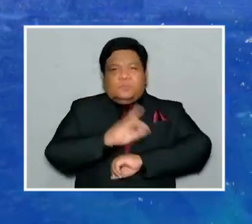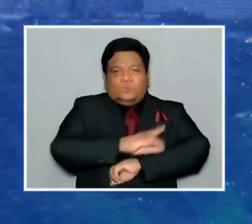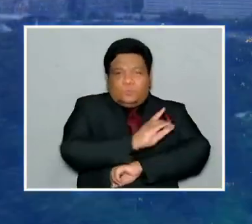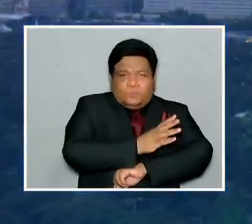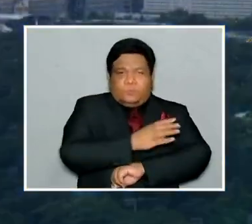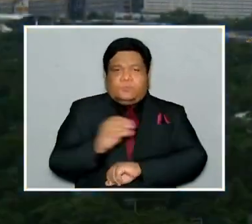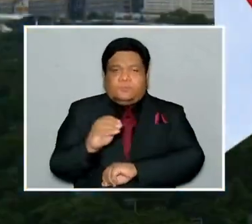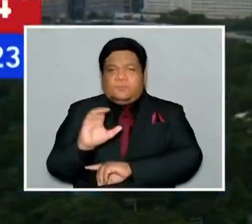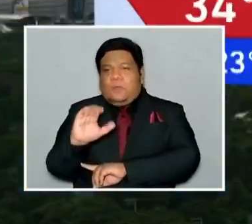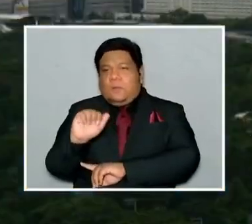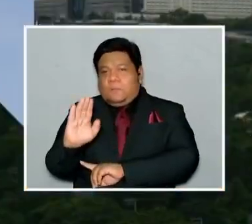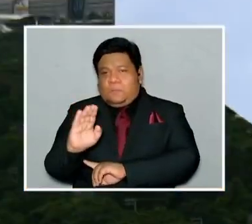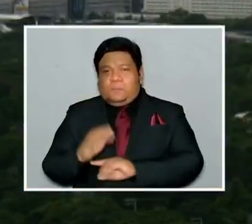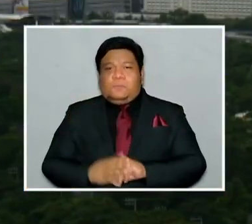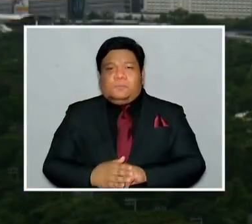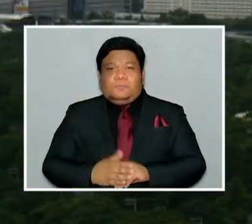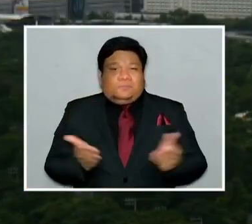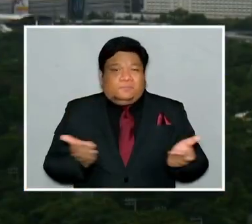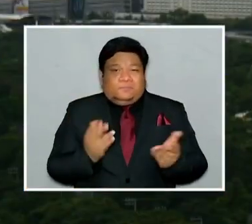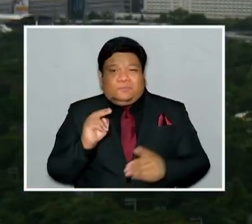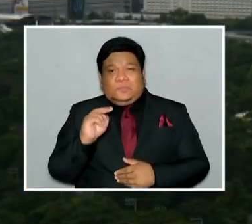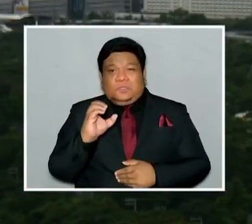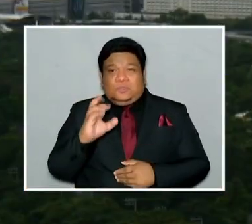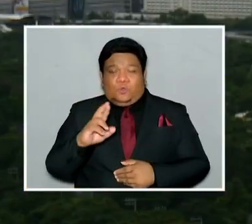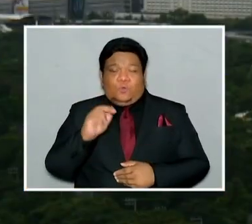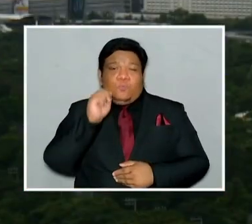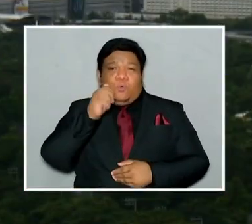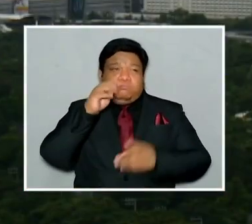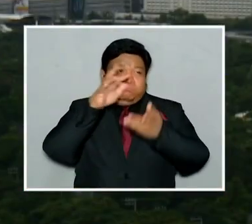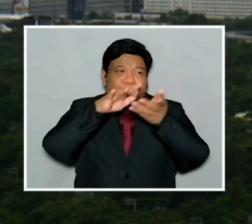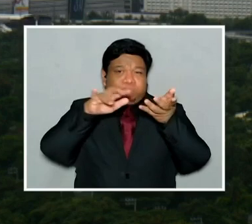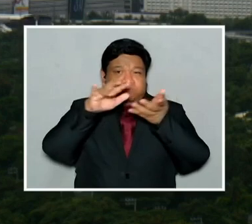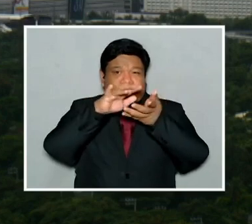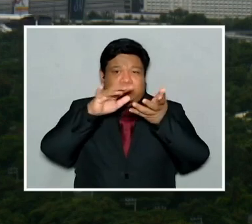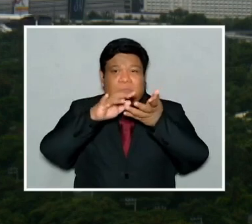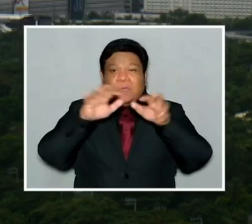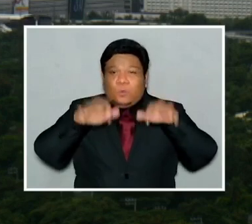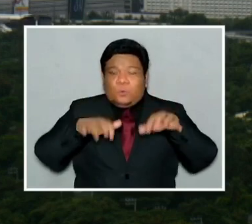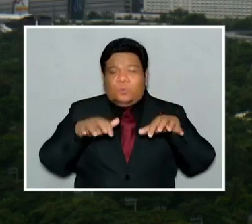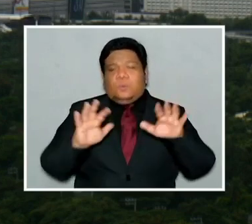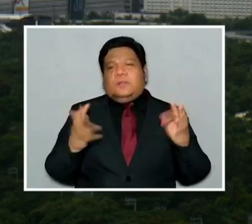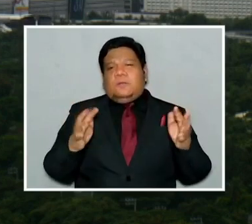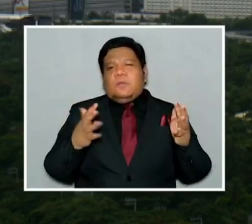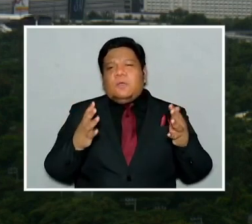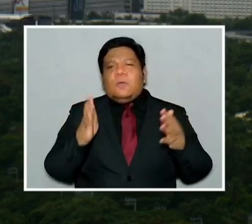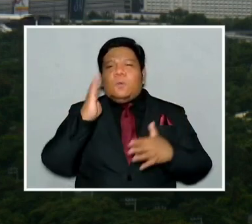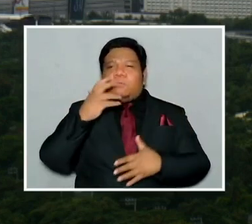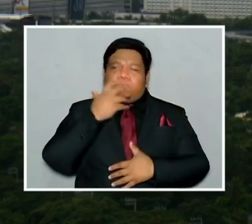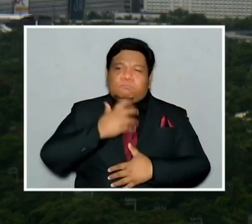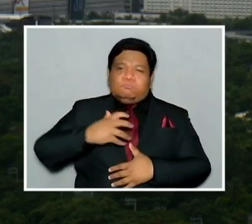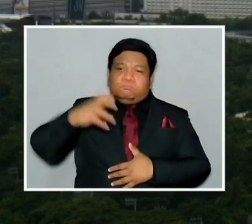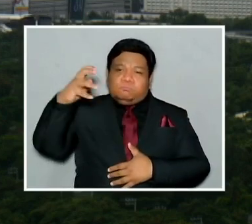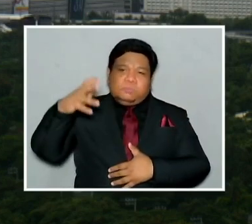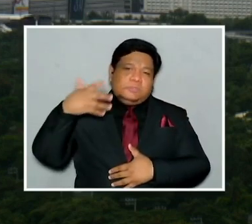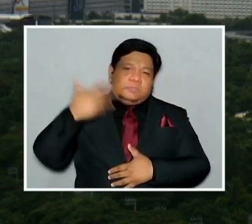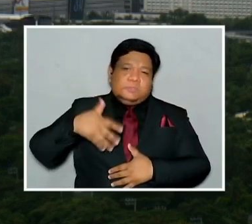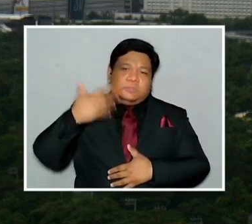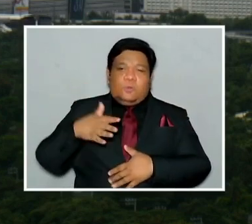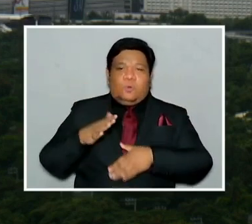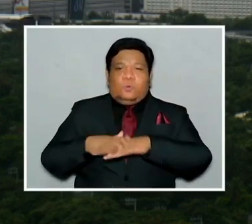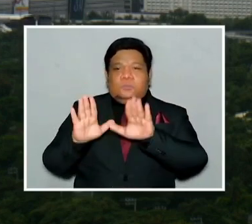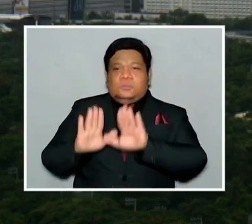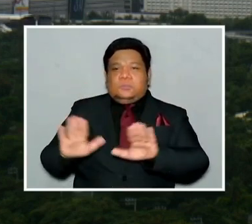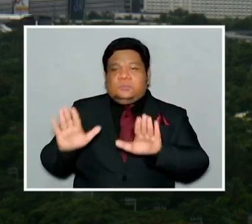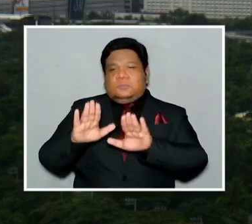dito po sa Metro Manila, medyo maulap bukas pero hindi naman inaasahang uulan at maaraw at mainit sa Linggo at